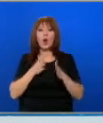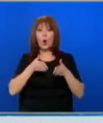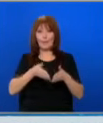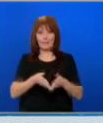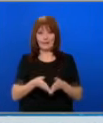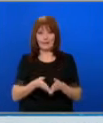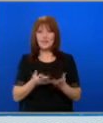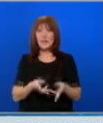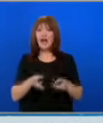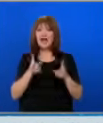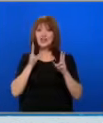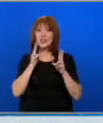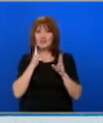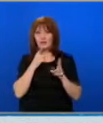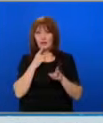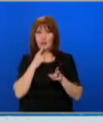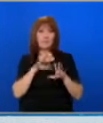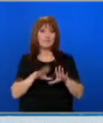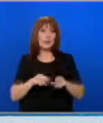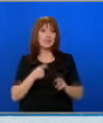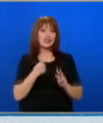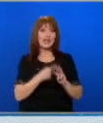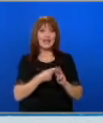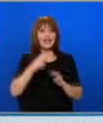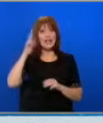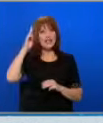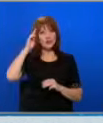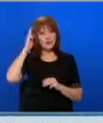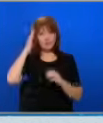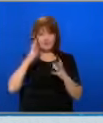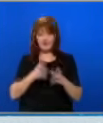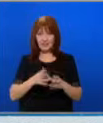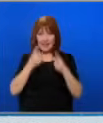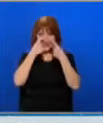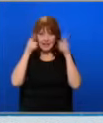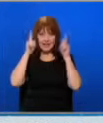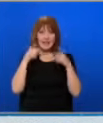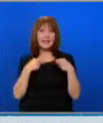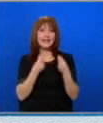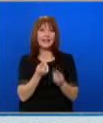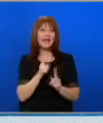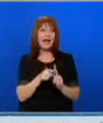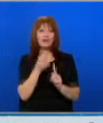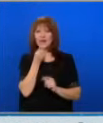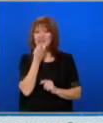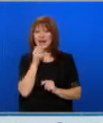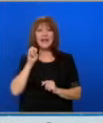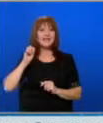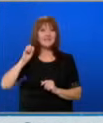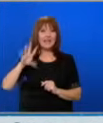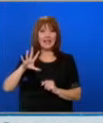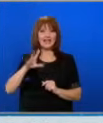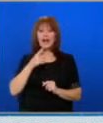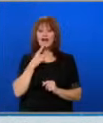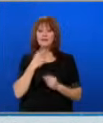Решаващ пробив за приемането ни в Шенген, служебното правителство на Нидерландия даде зелена светлина за приемането на България.